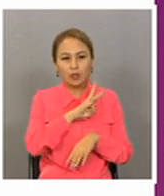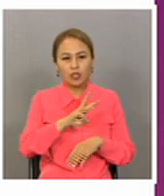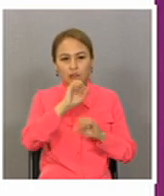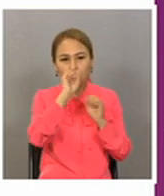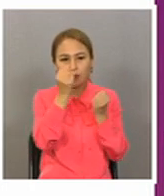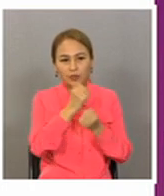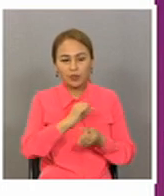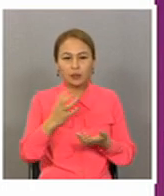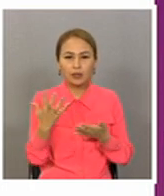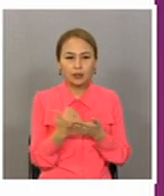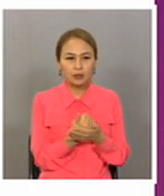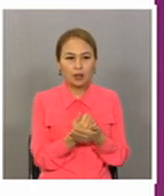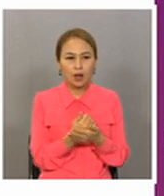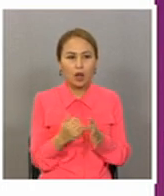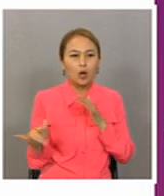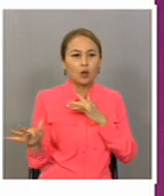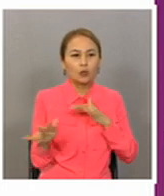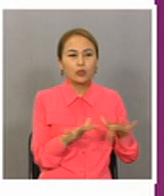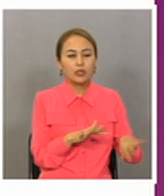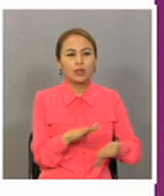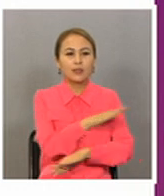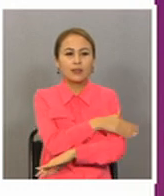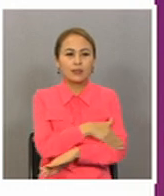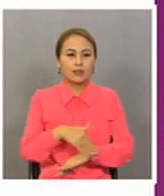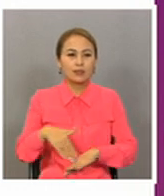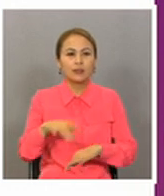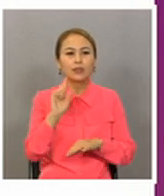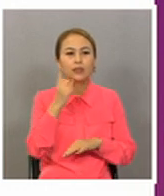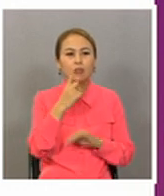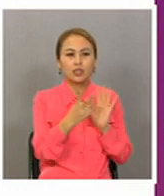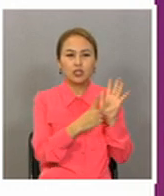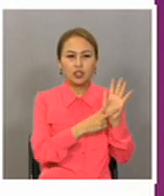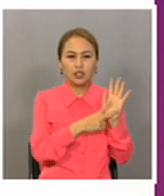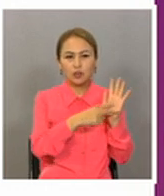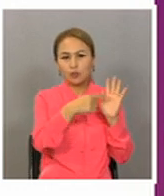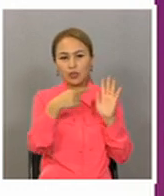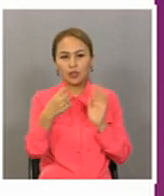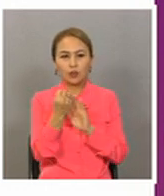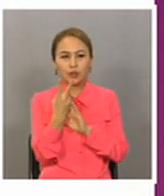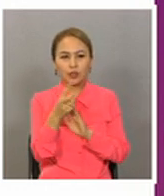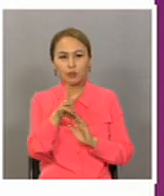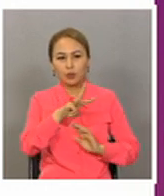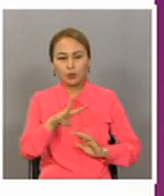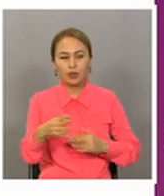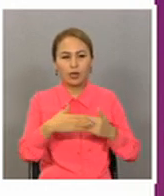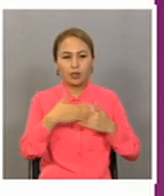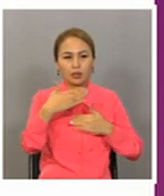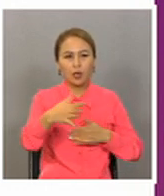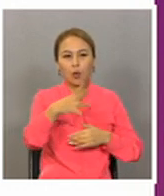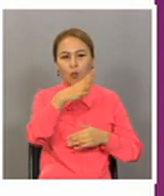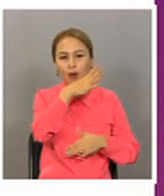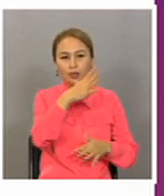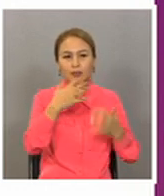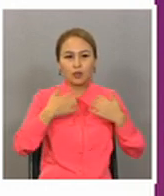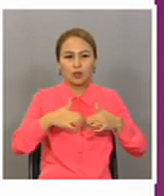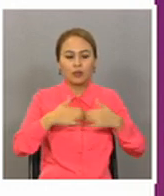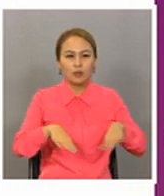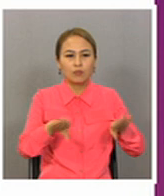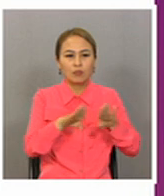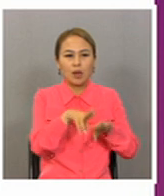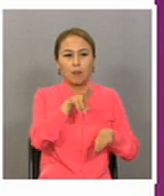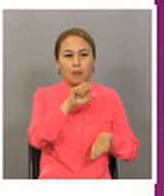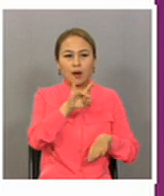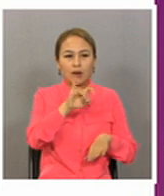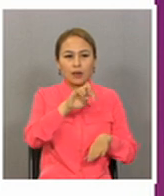минутындағы жылдамдығын анықтаңдар. Қозғалыс сызығы неге 7 мен 12 минут аралығында уақыт